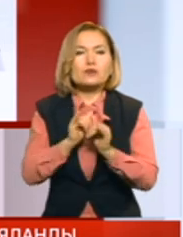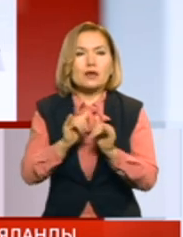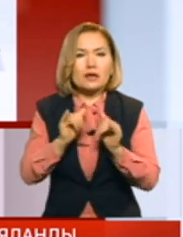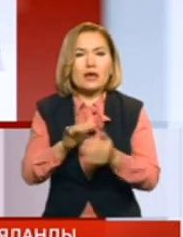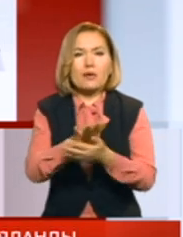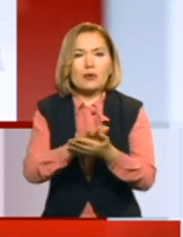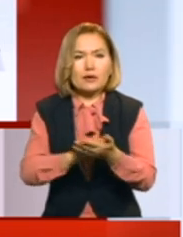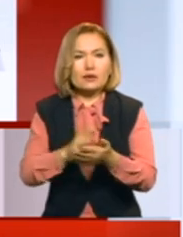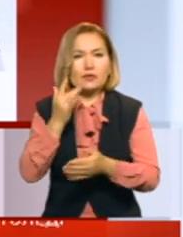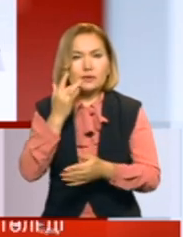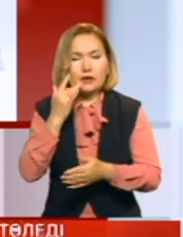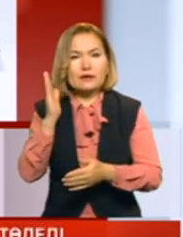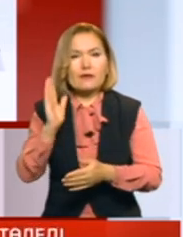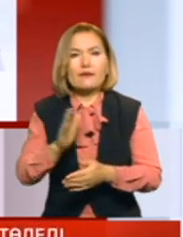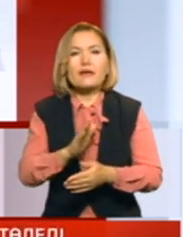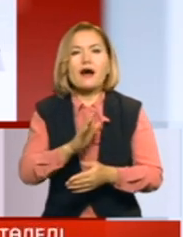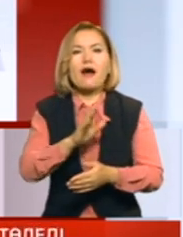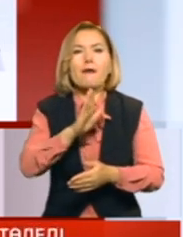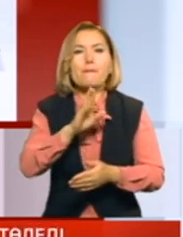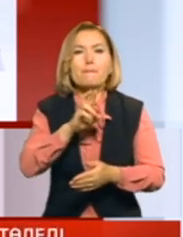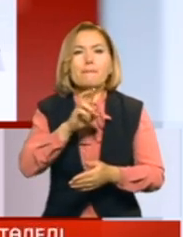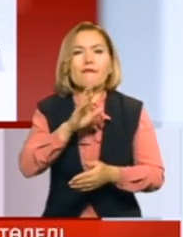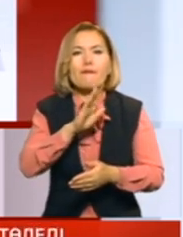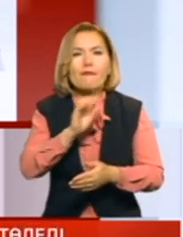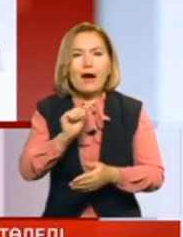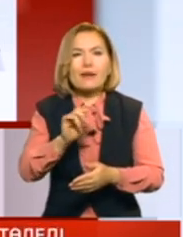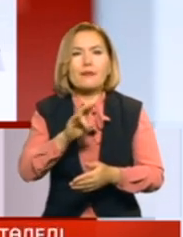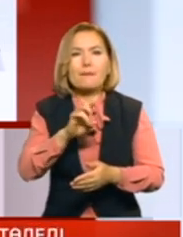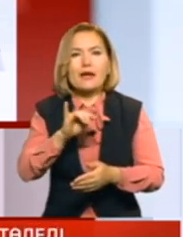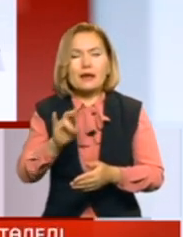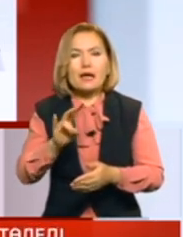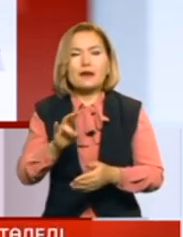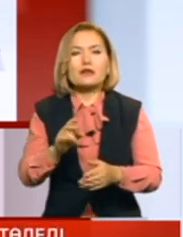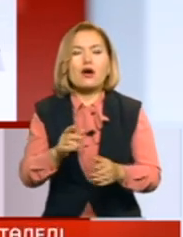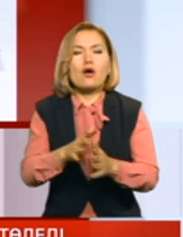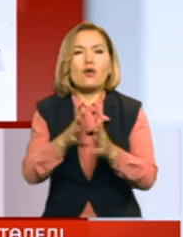екенін жеткізді. Президент ван дер Белленнің аса жауапты